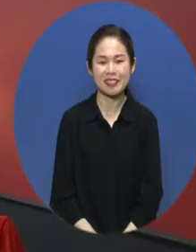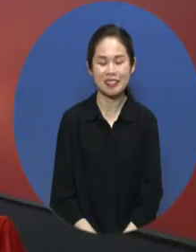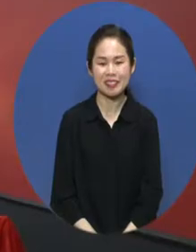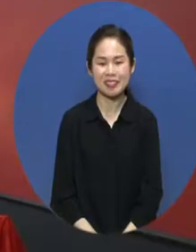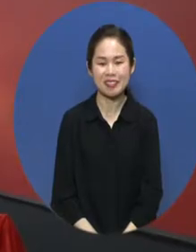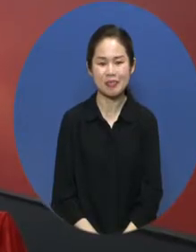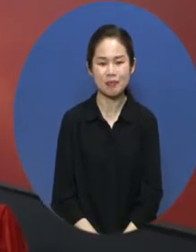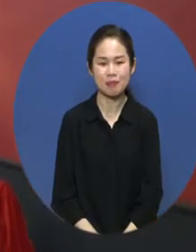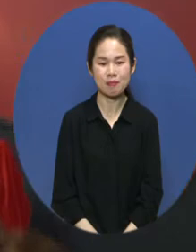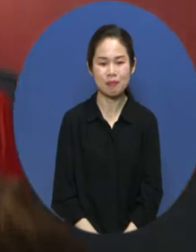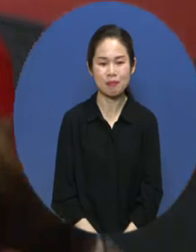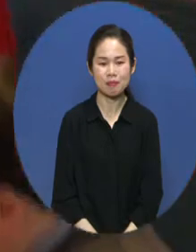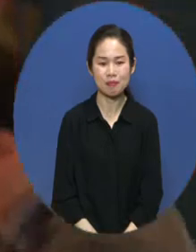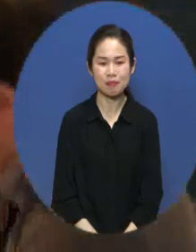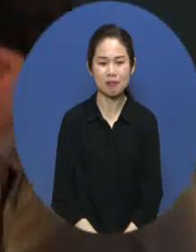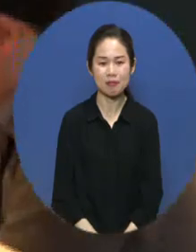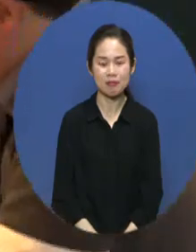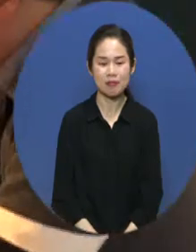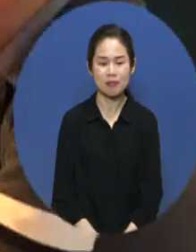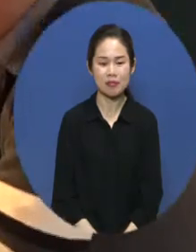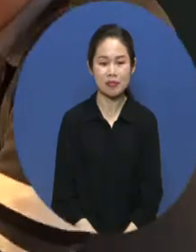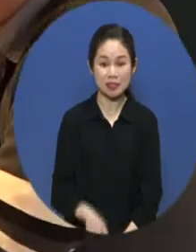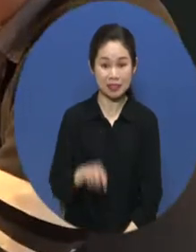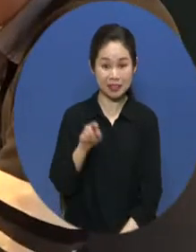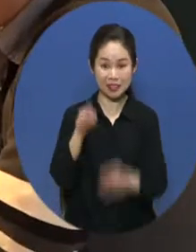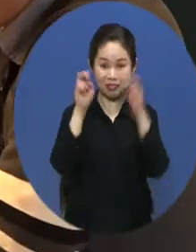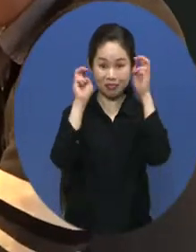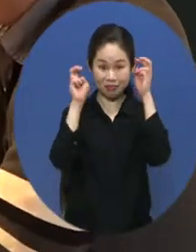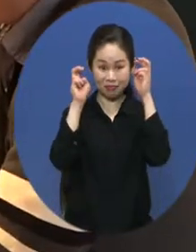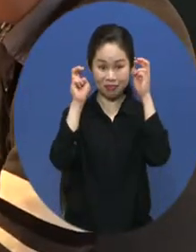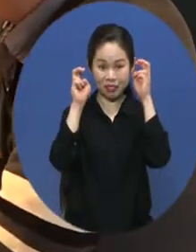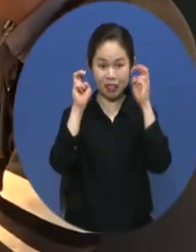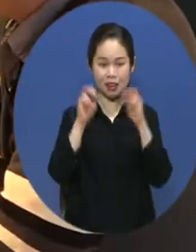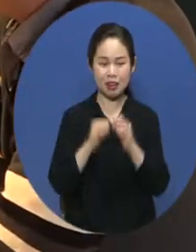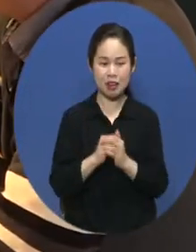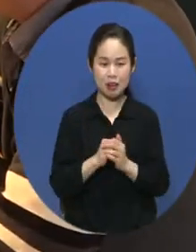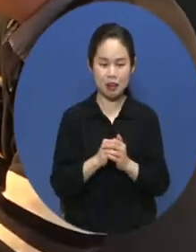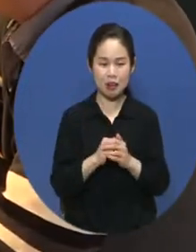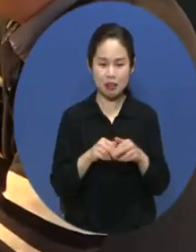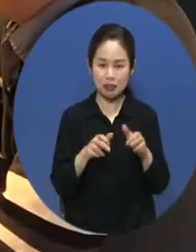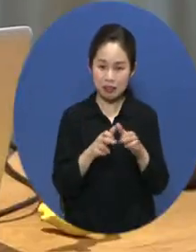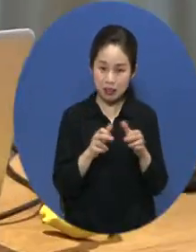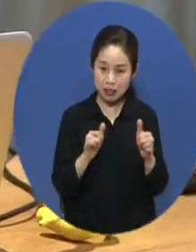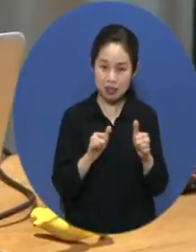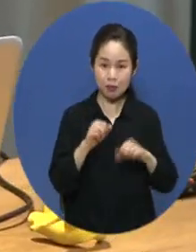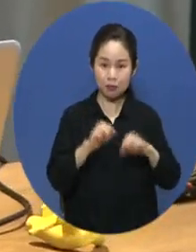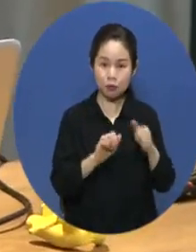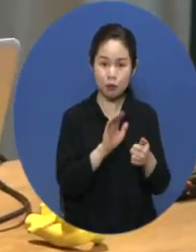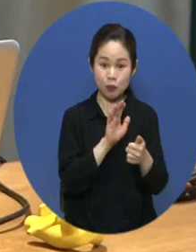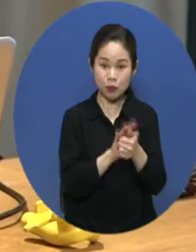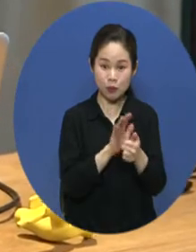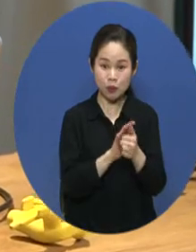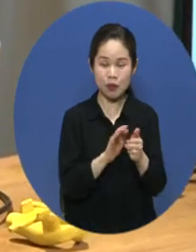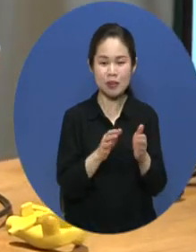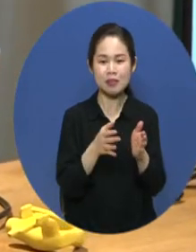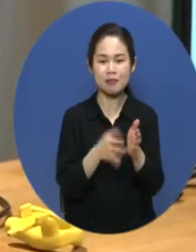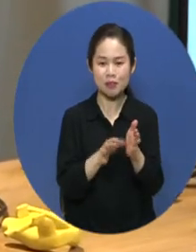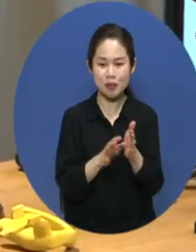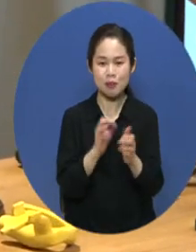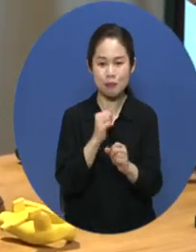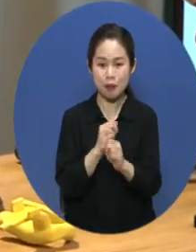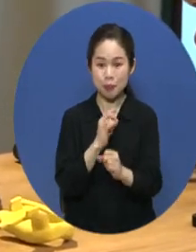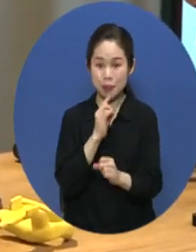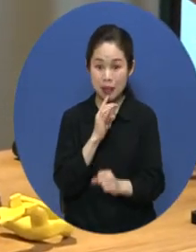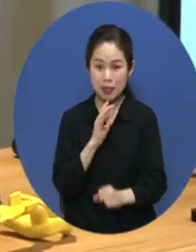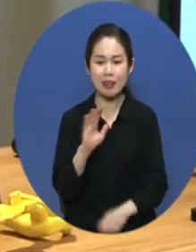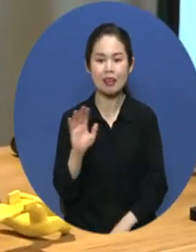그럼 정리를 해보면 일단은 그리플레이는 단순히 보조 공학기기를 만드는 것뿐만 아니라 장애 아동들의